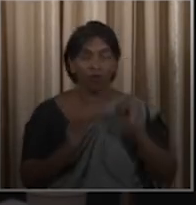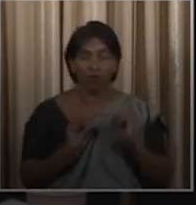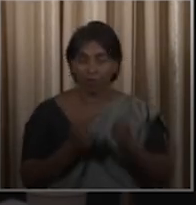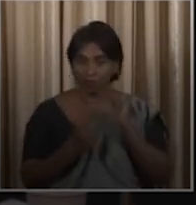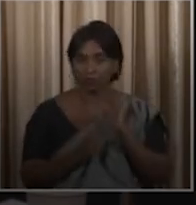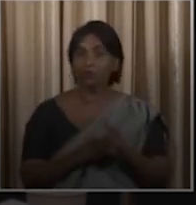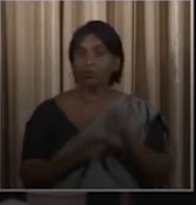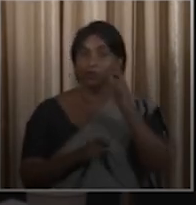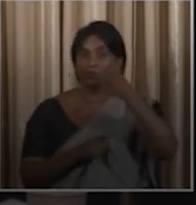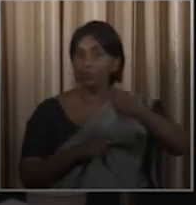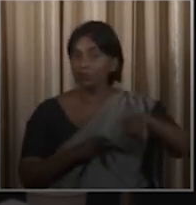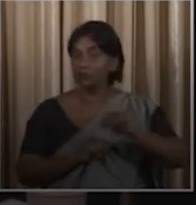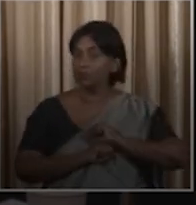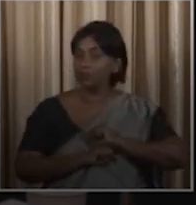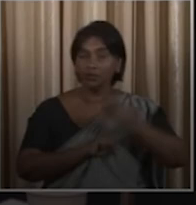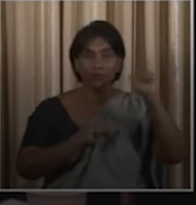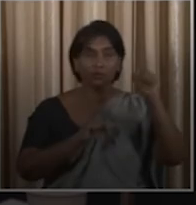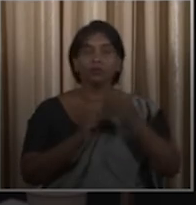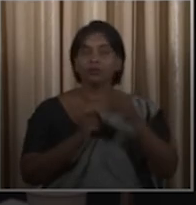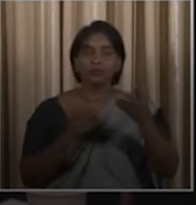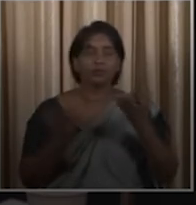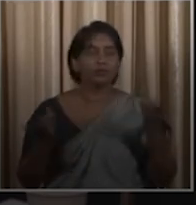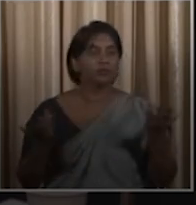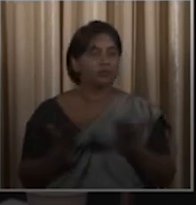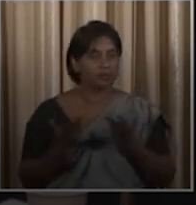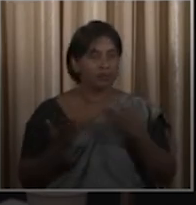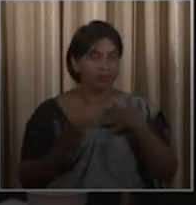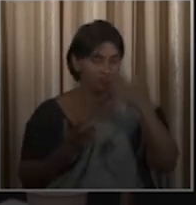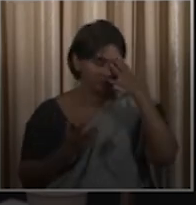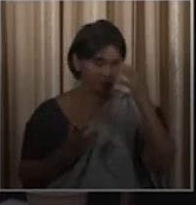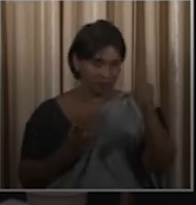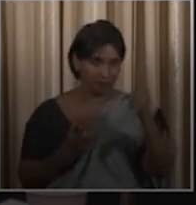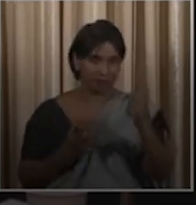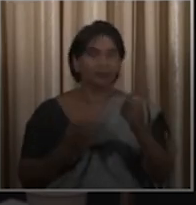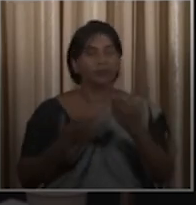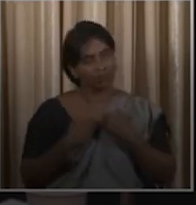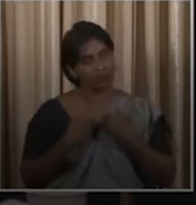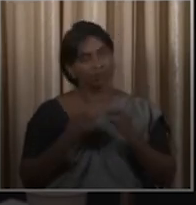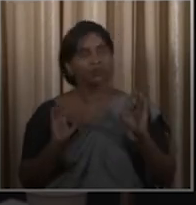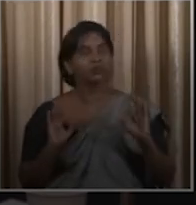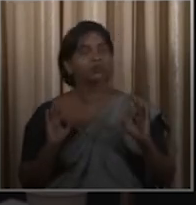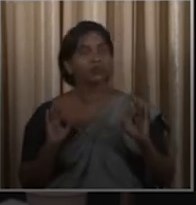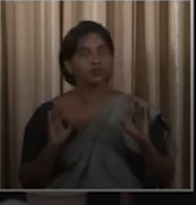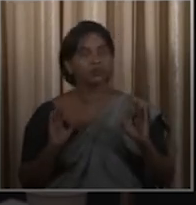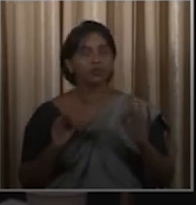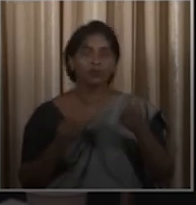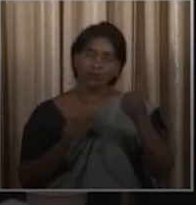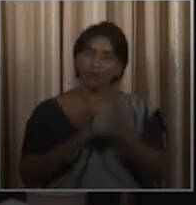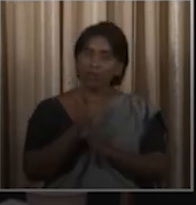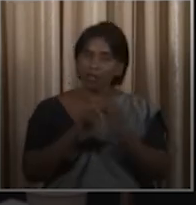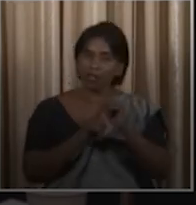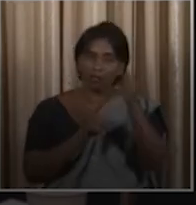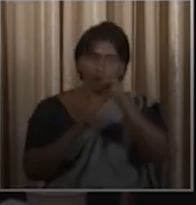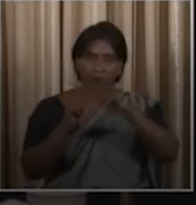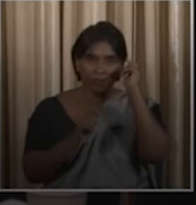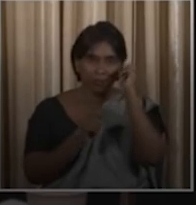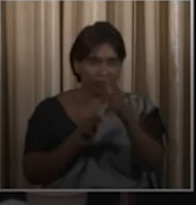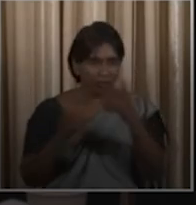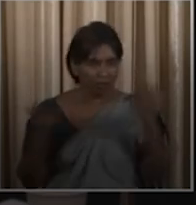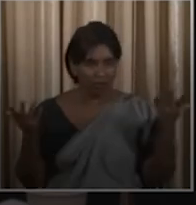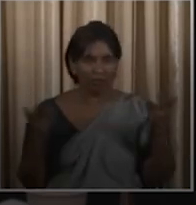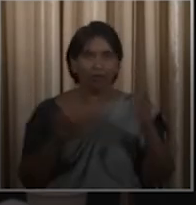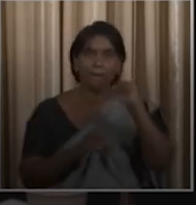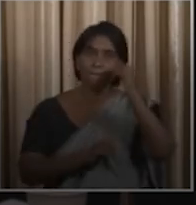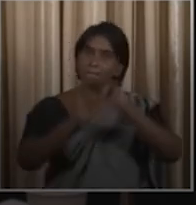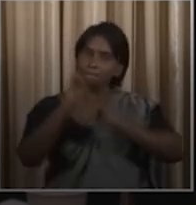අරුවේ කරන්න බැරි බව මතක තියාගන්නවා. අපි ලෑසි හරි මන්ත්‍රීවරුන්ට පඩි ගෙවන්න බැරි නම් 50%කින් පඩි වැඩි කරන්න